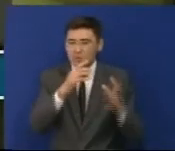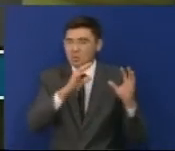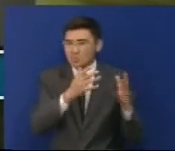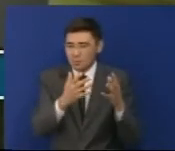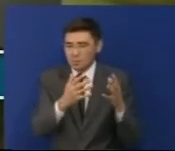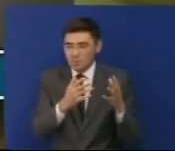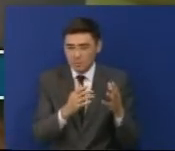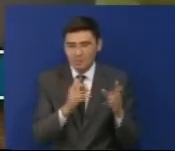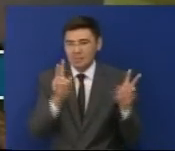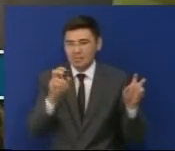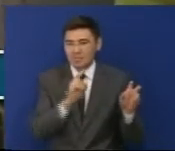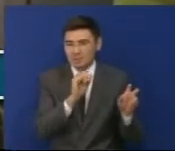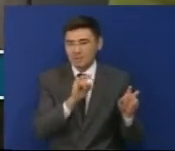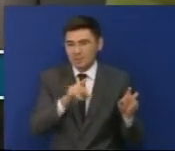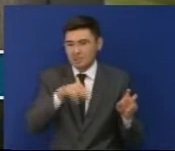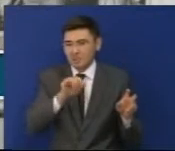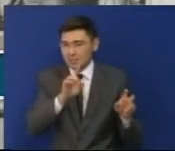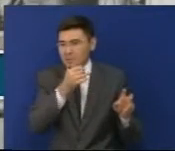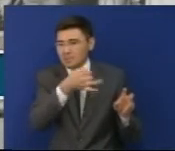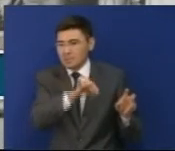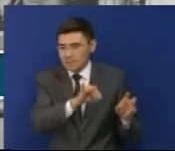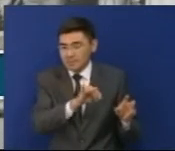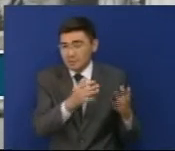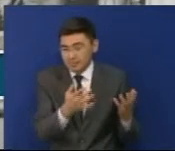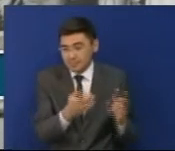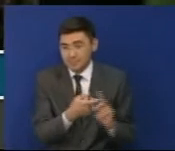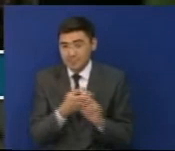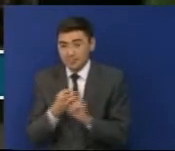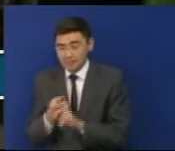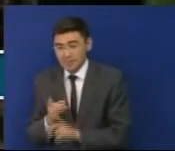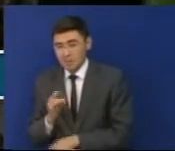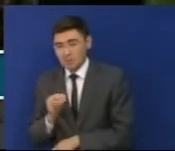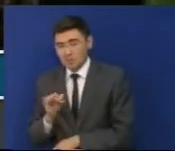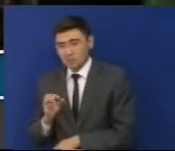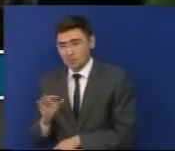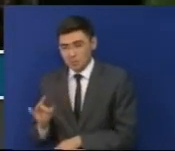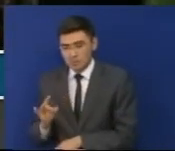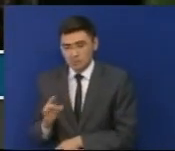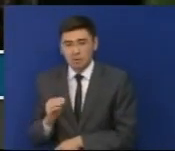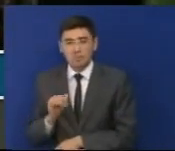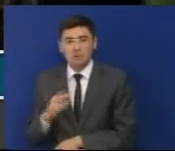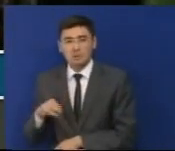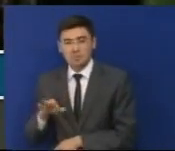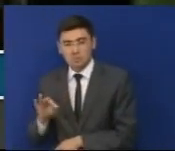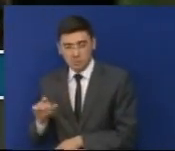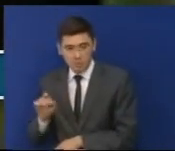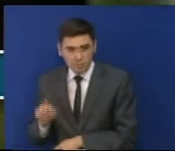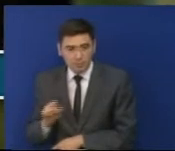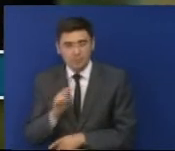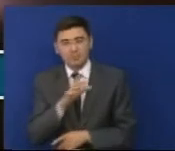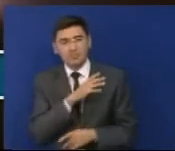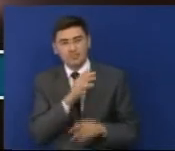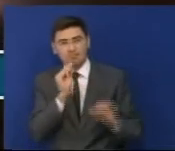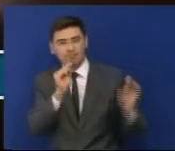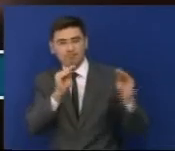Жандос Шәкен сомдайды. Қазірде ол Мұқан Төлебаев атындағы музыкалық училищеде режиссура мамандығы бойынша білім алуда. Өнермен көзге түскен